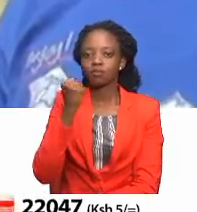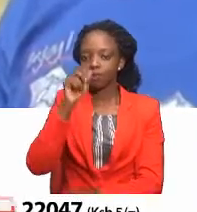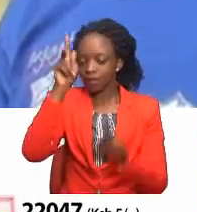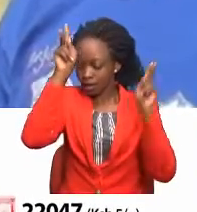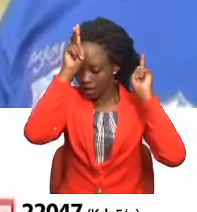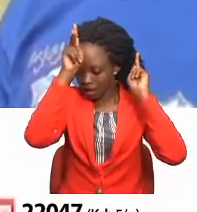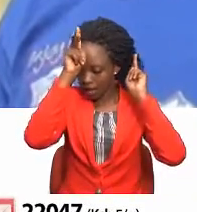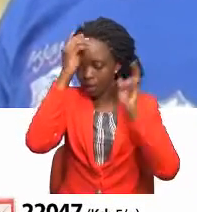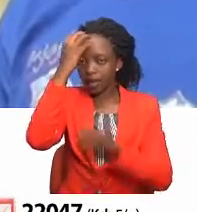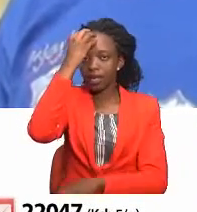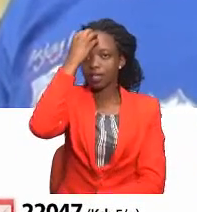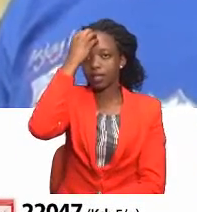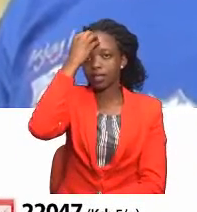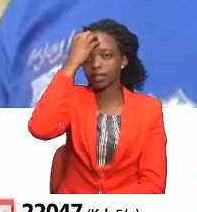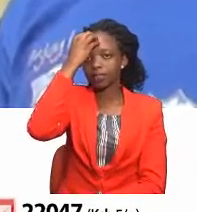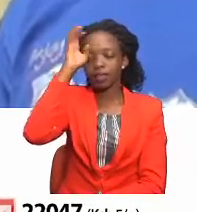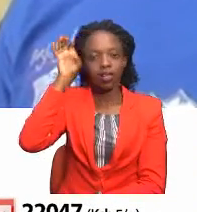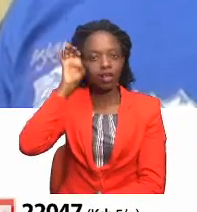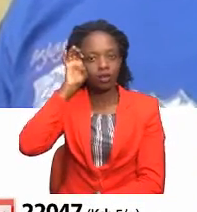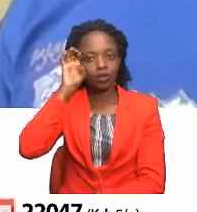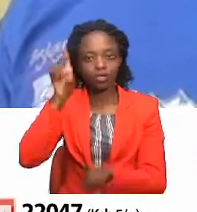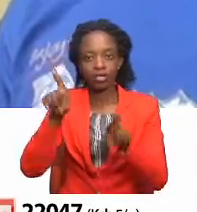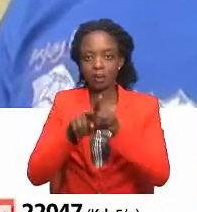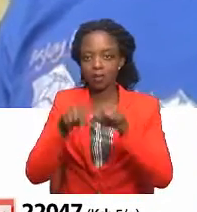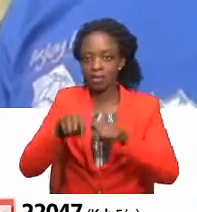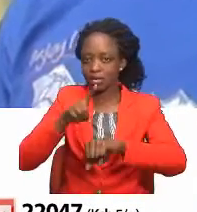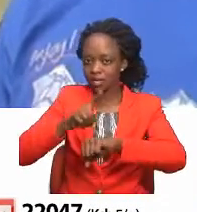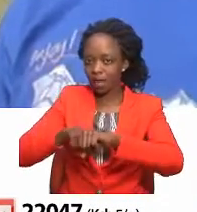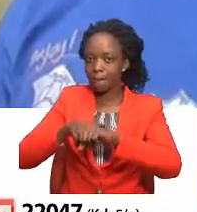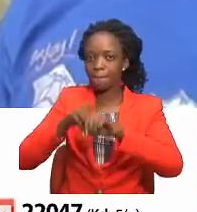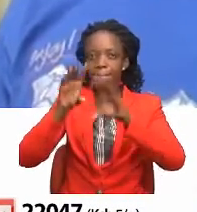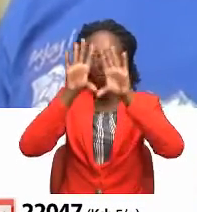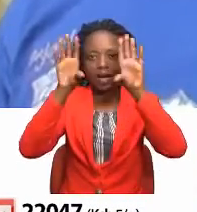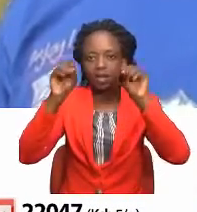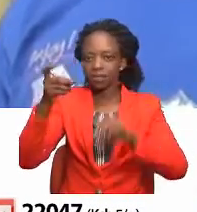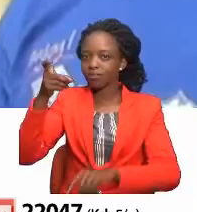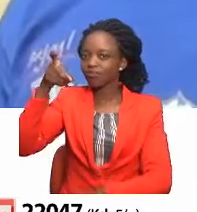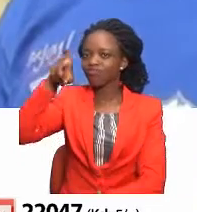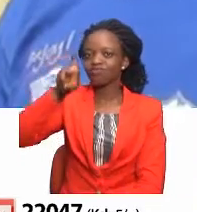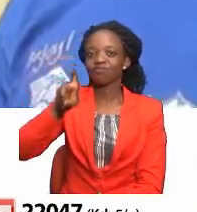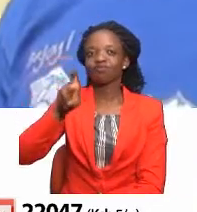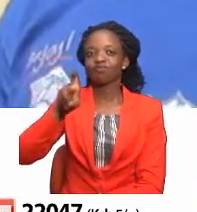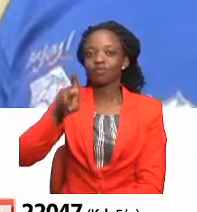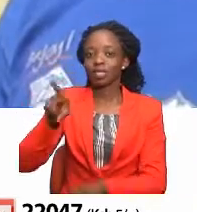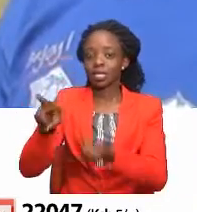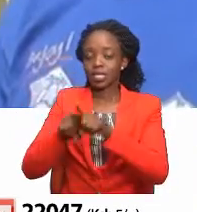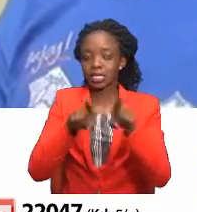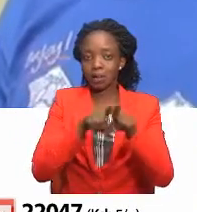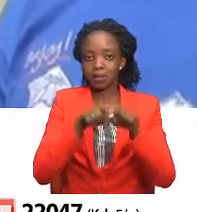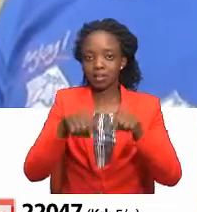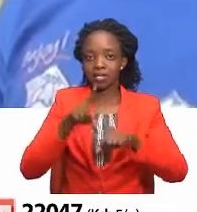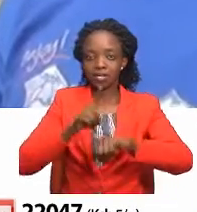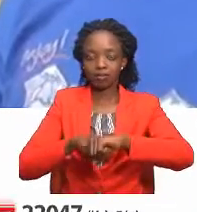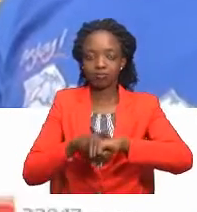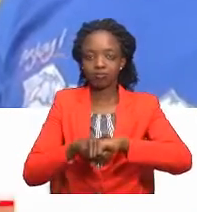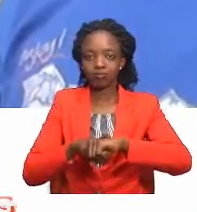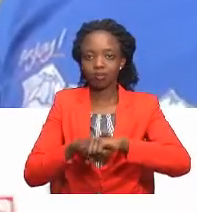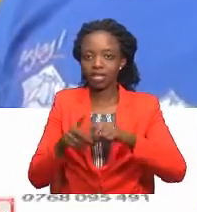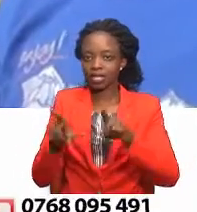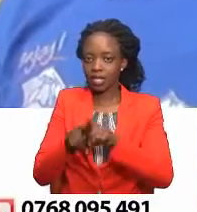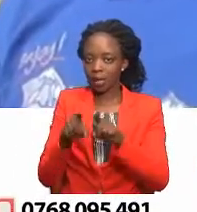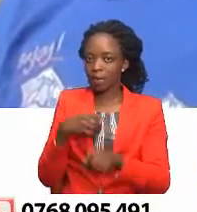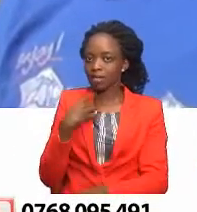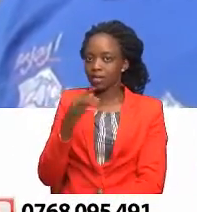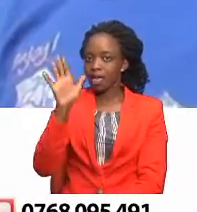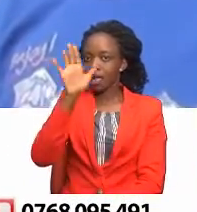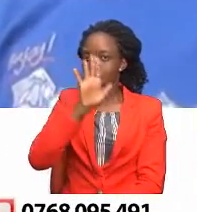Kakamega, Kitale, Eldoret. Round hii budget tumeongeza. Round hii pia vile nimesema gari